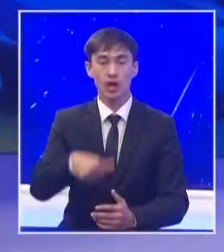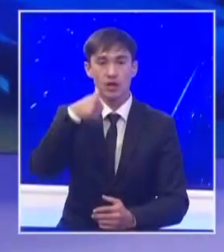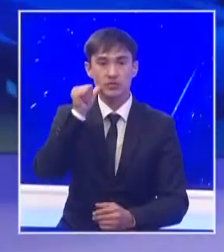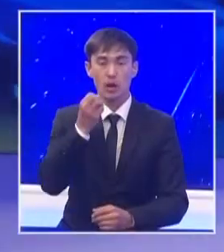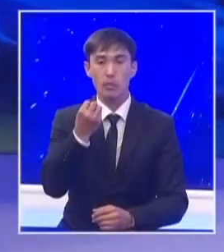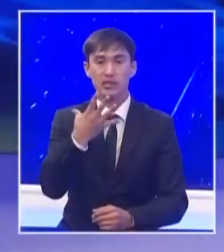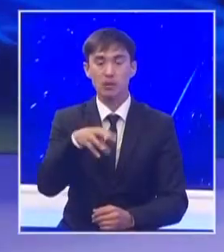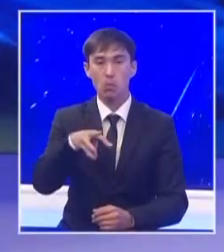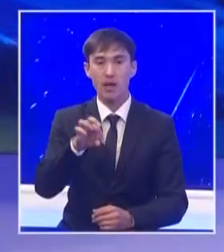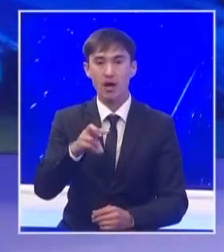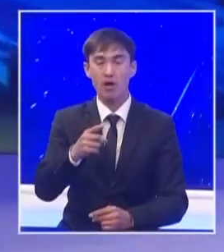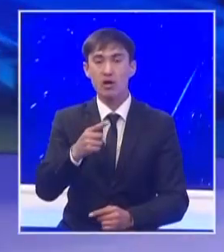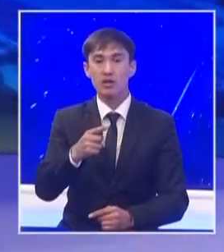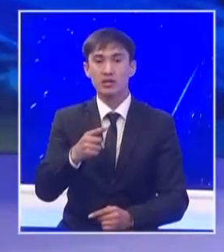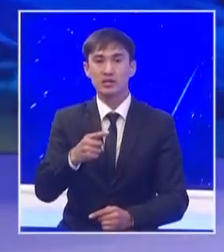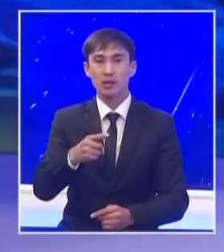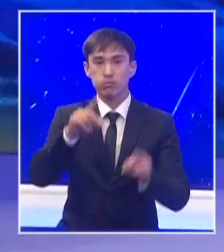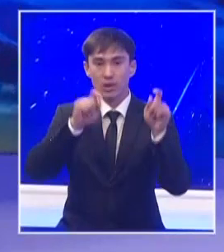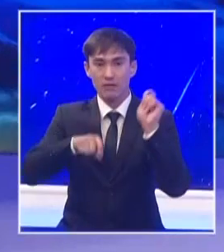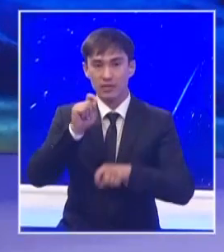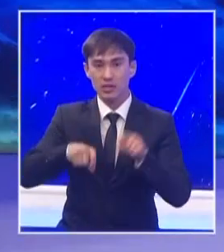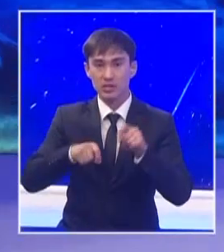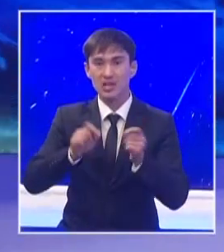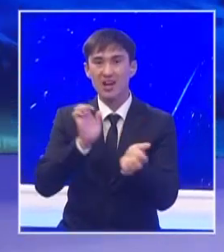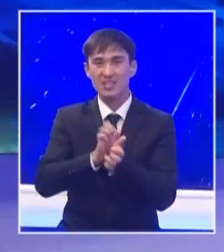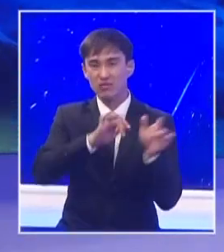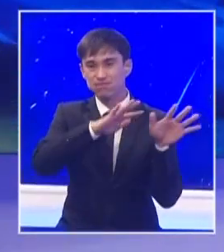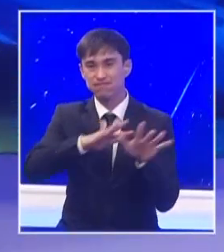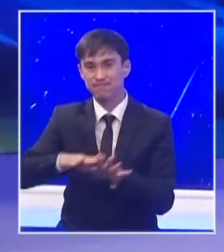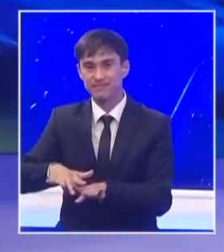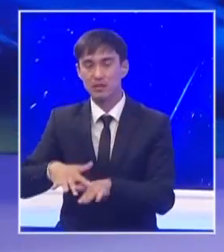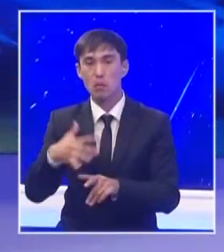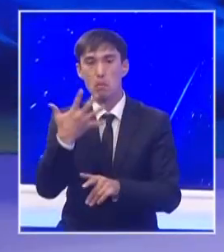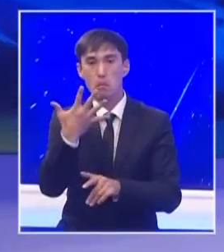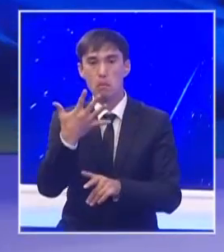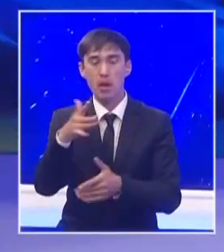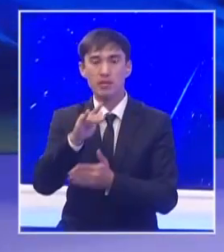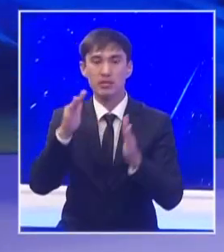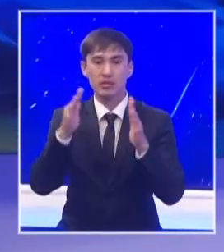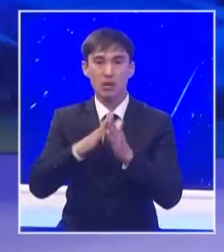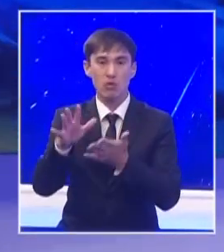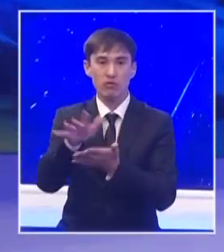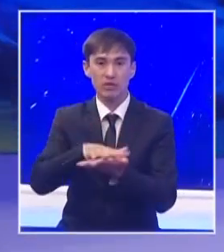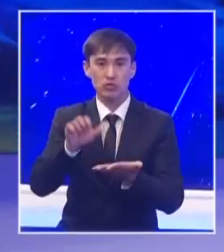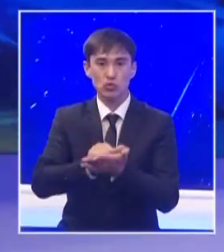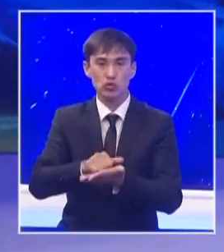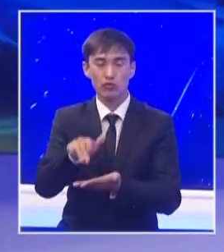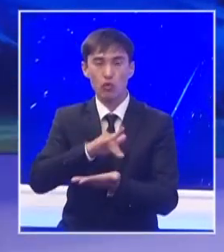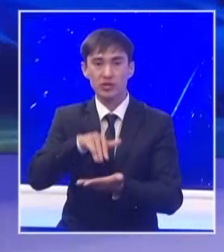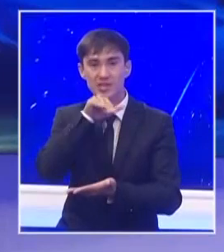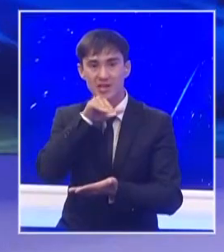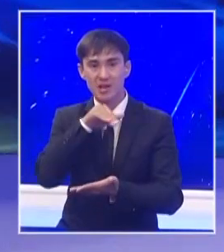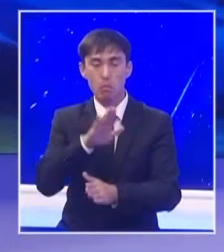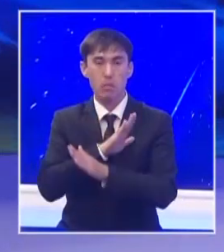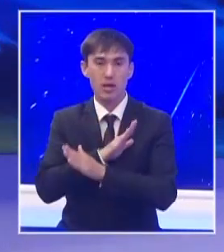Вчера, 15 мая, в полдень из-за проливных дождей грязевой поток смыл 5 домов в городе Текели. На месте происшествия погиб